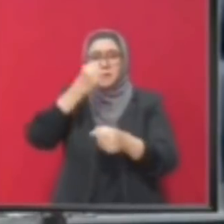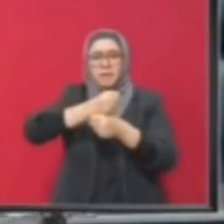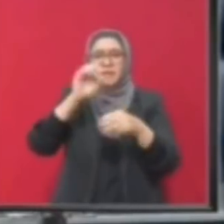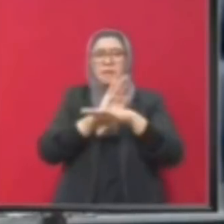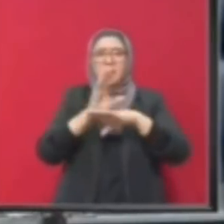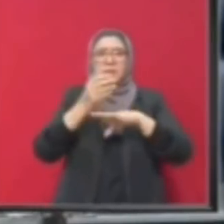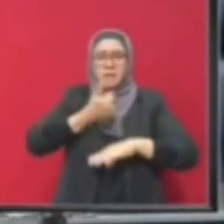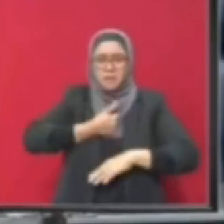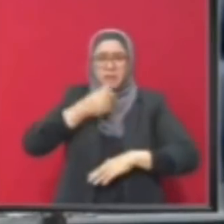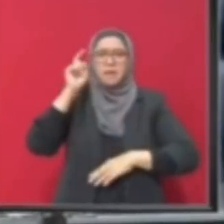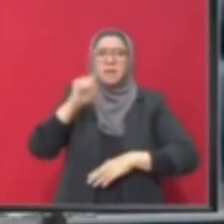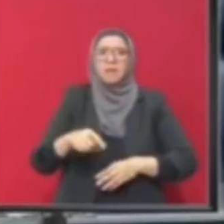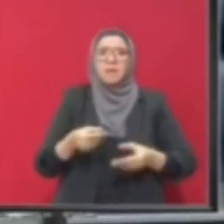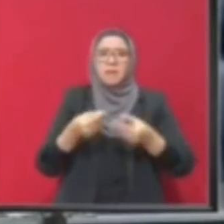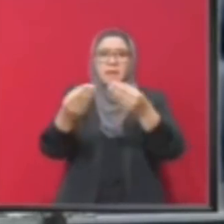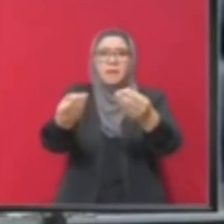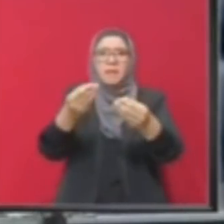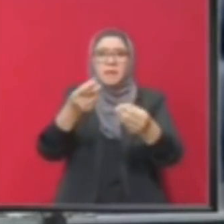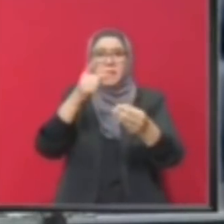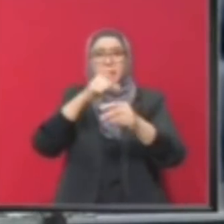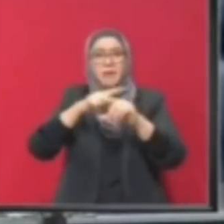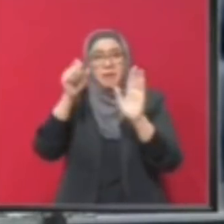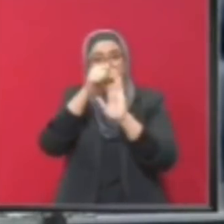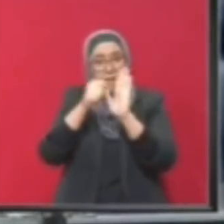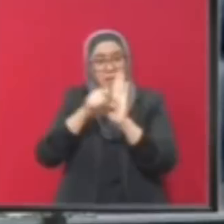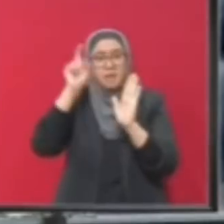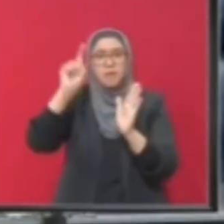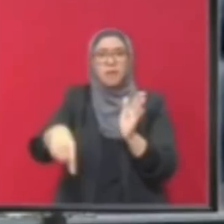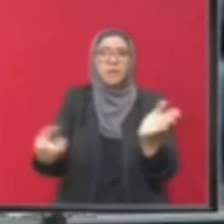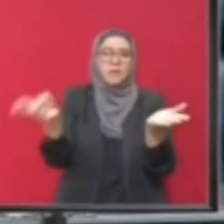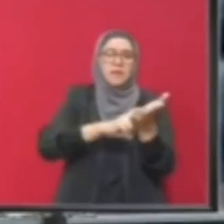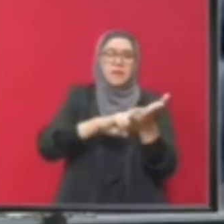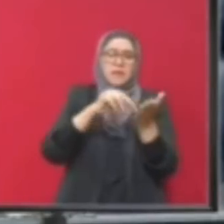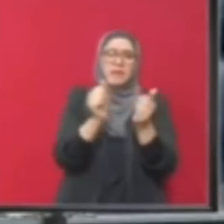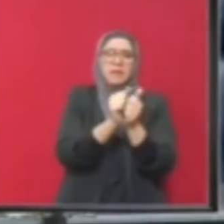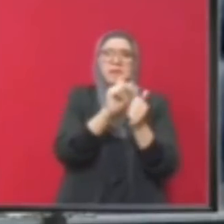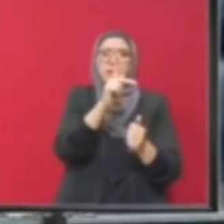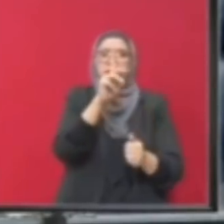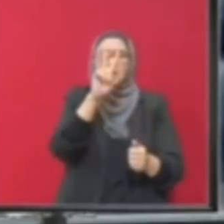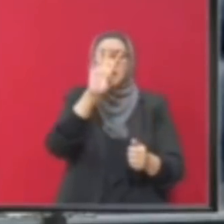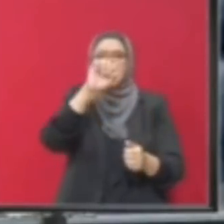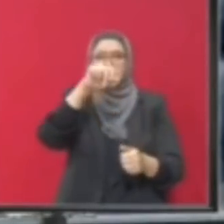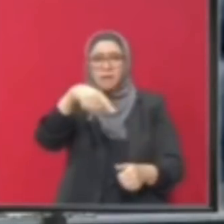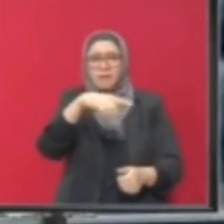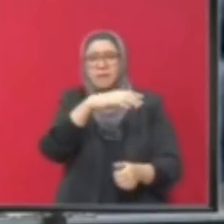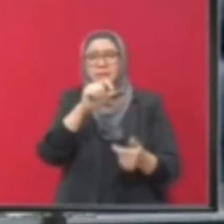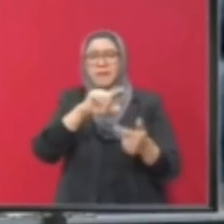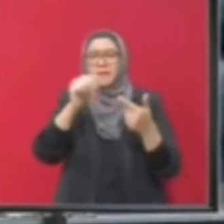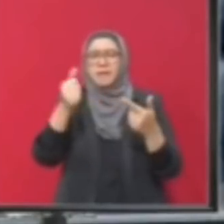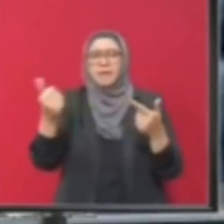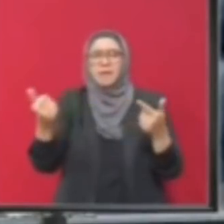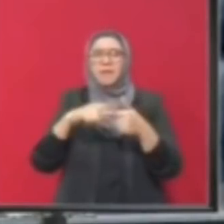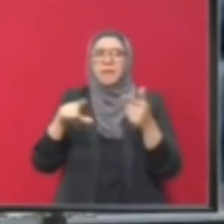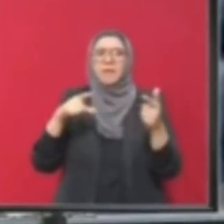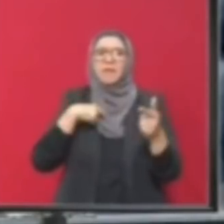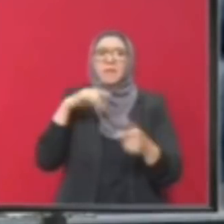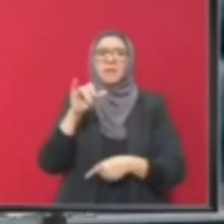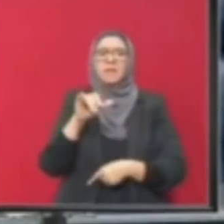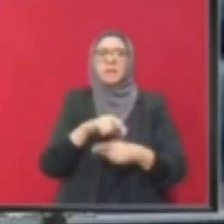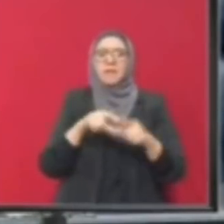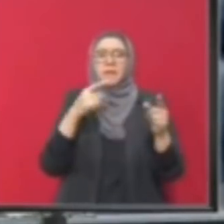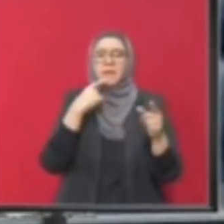diberikan. Namun mereka mesti mendaftarkan perniagaan mereka dengan KWSP, SESCO ya, dan LHDN. Sempurna oleh ini